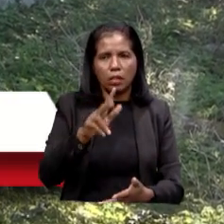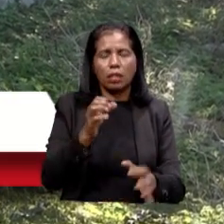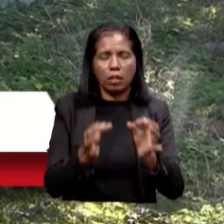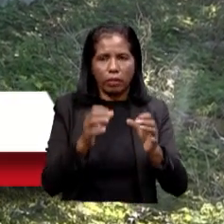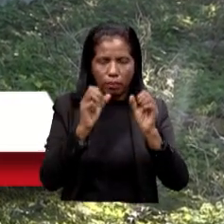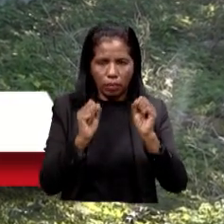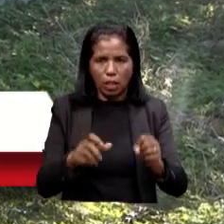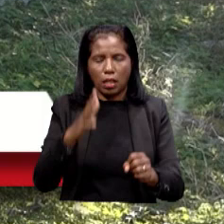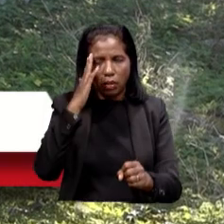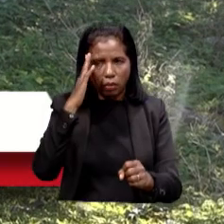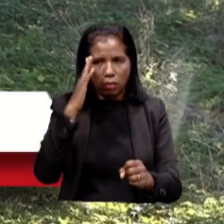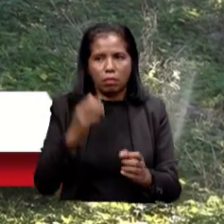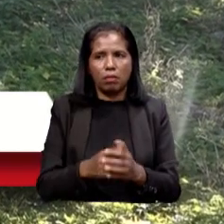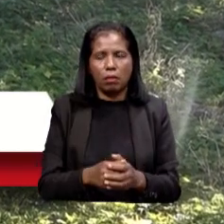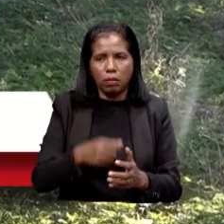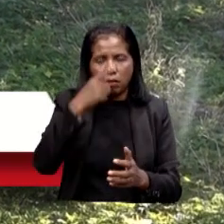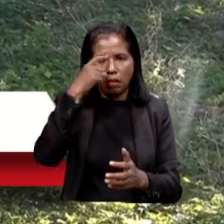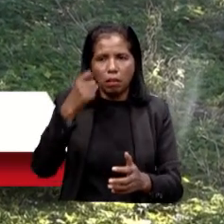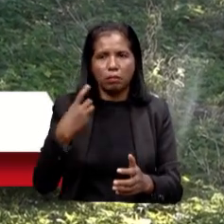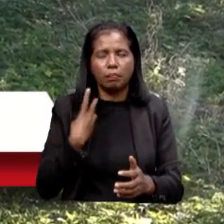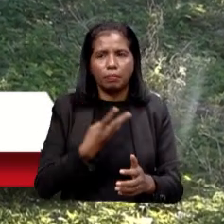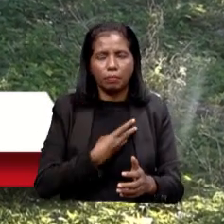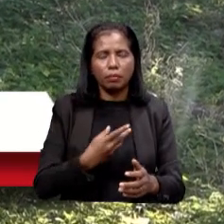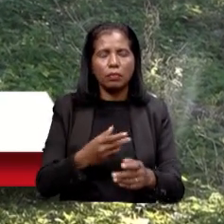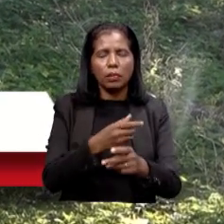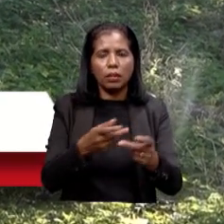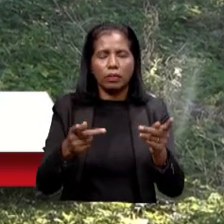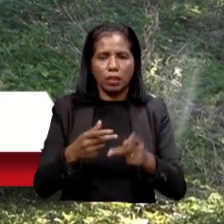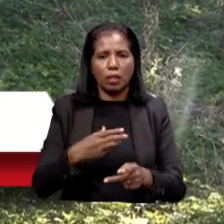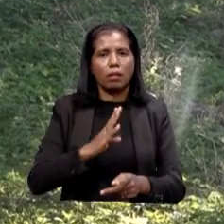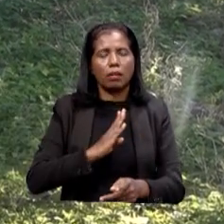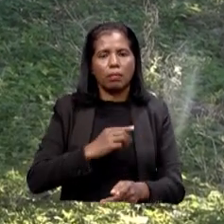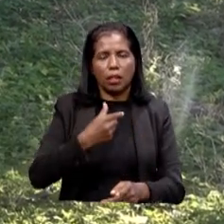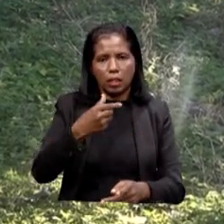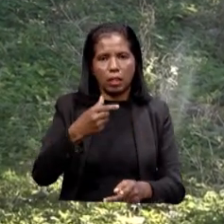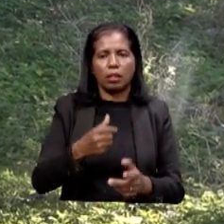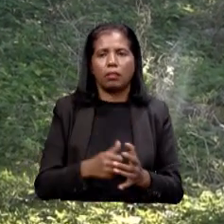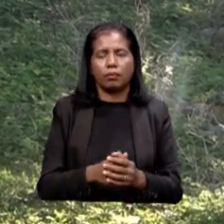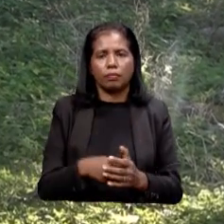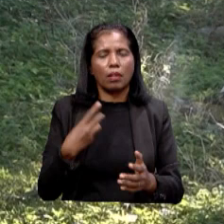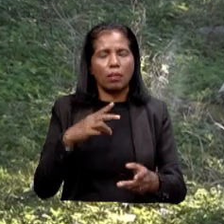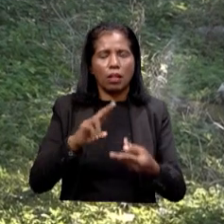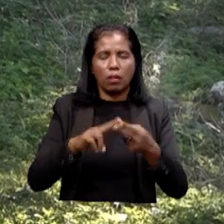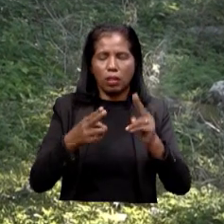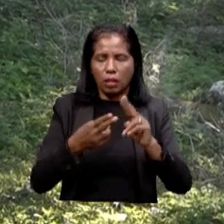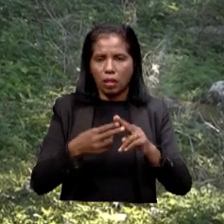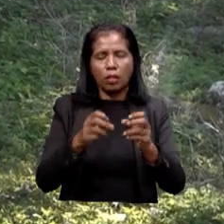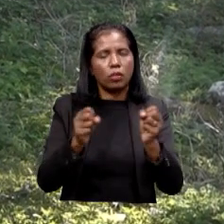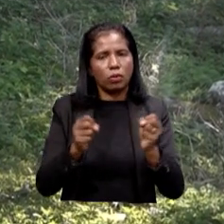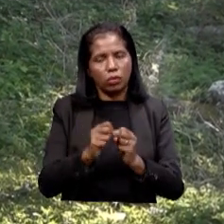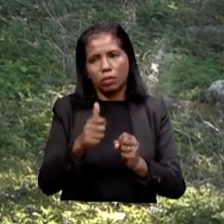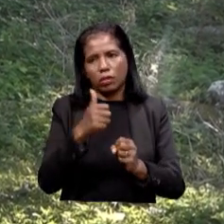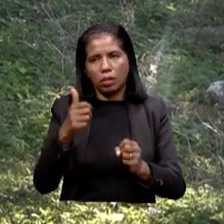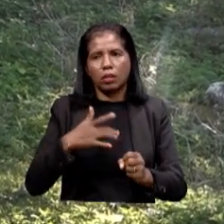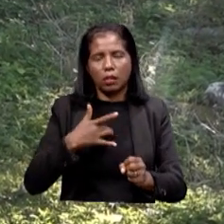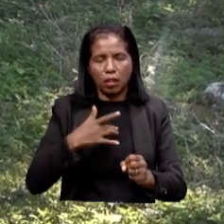kanoi netik tambah parte balia ide ni sida sentia mensa amnya maluk bijin suku alia selum sira sa sentu